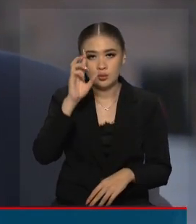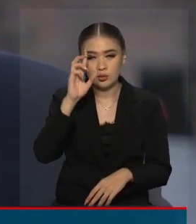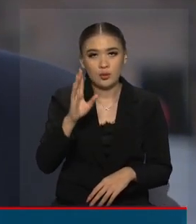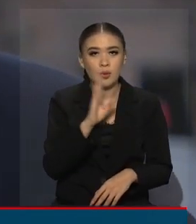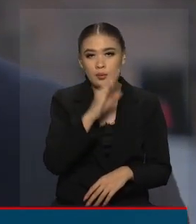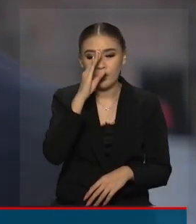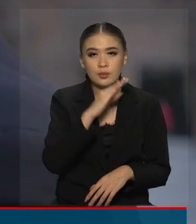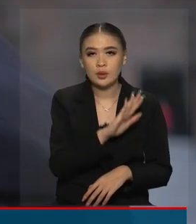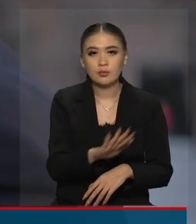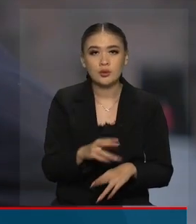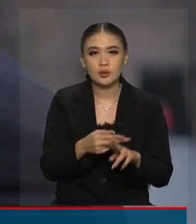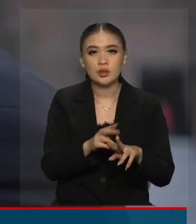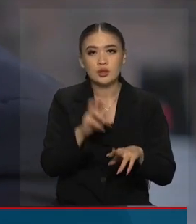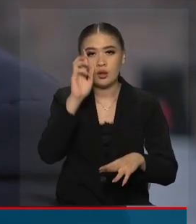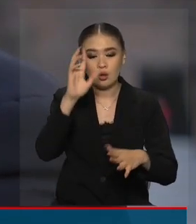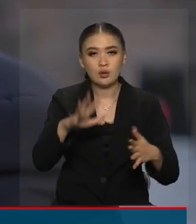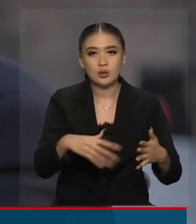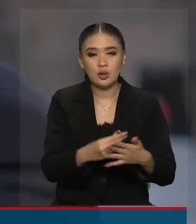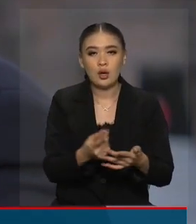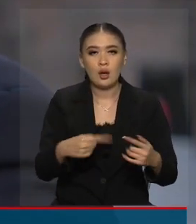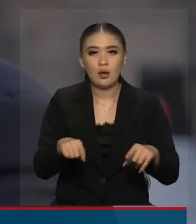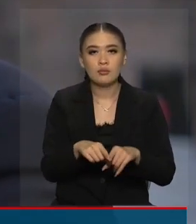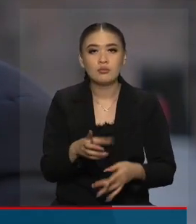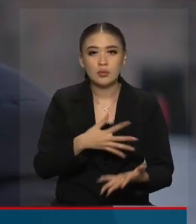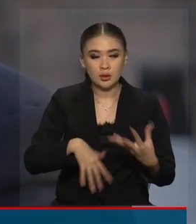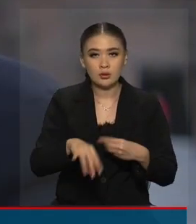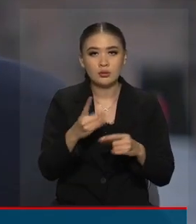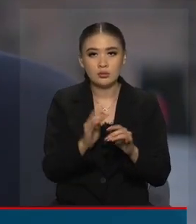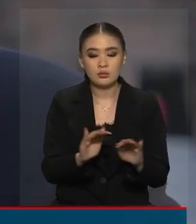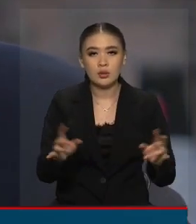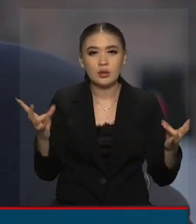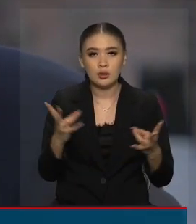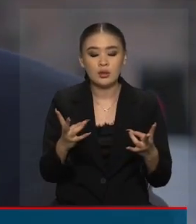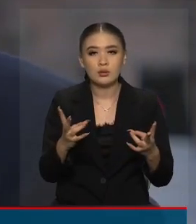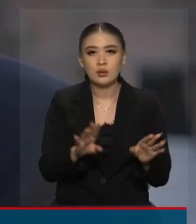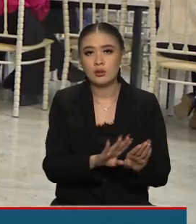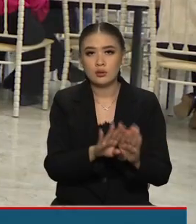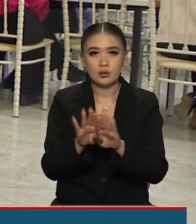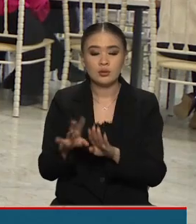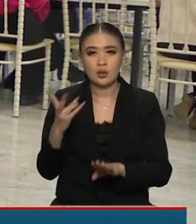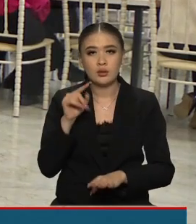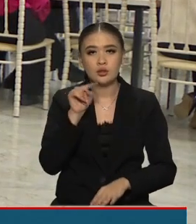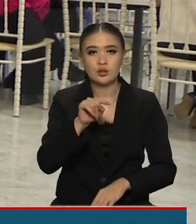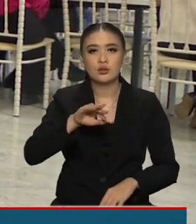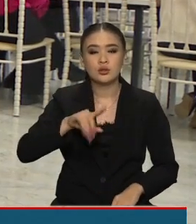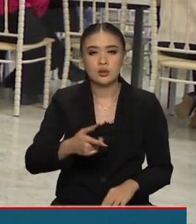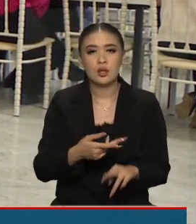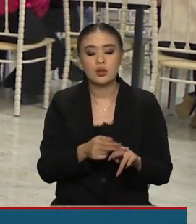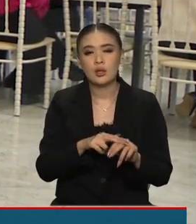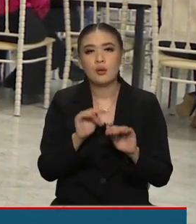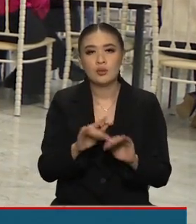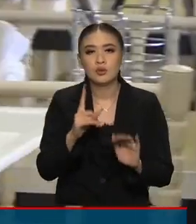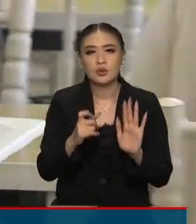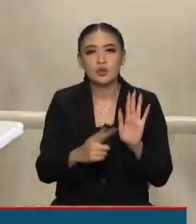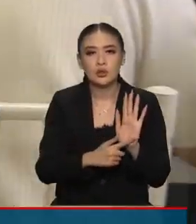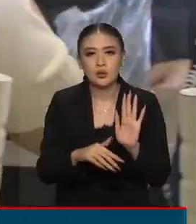емес. Дәл солай біздің барлық балдарға бөліну керек. Кемінде 1000 теңге болу керек. Қазір Астанада 107 мың оқушы